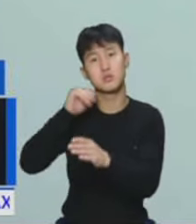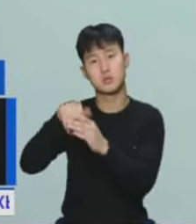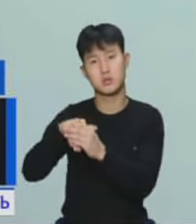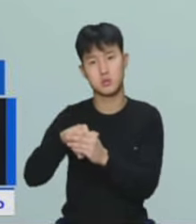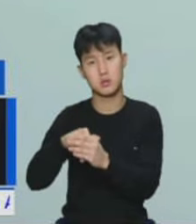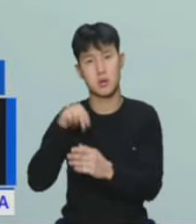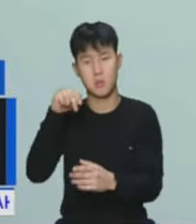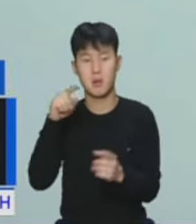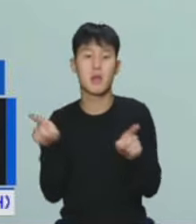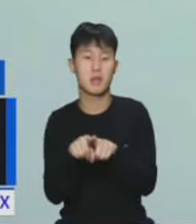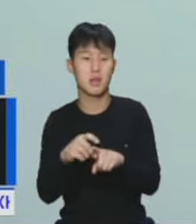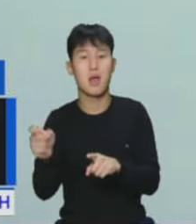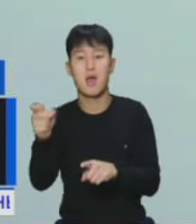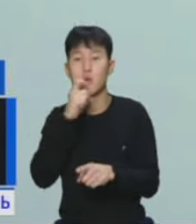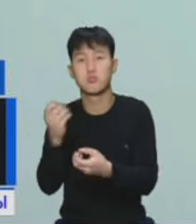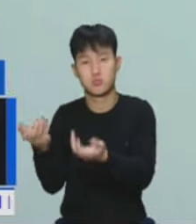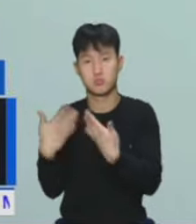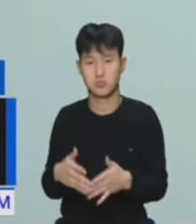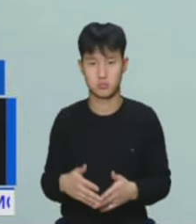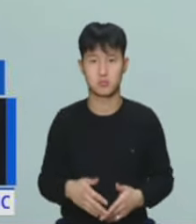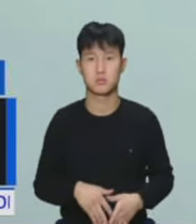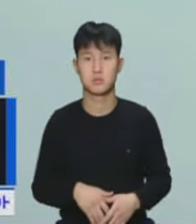нь бас адилхан хариу өгсөн бөл. Энэ